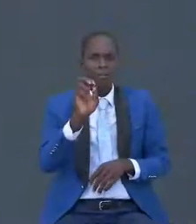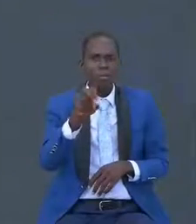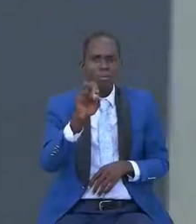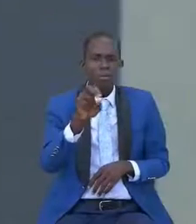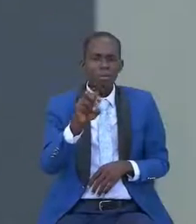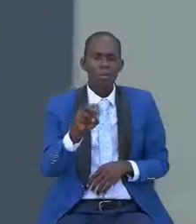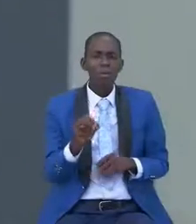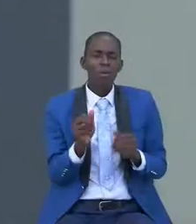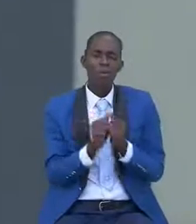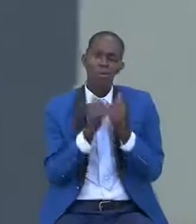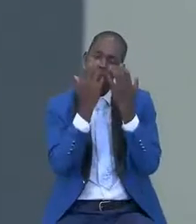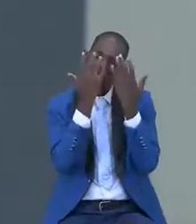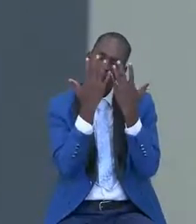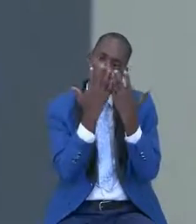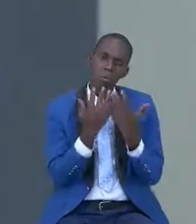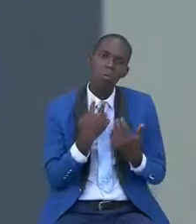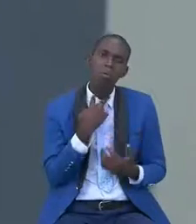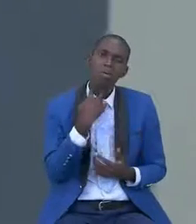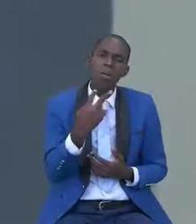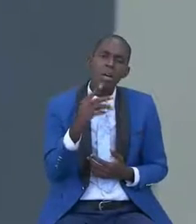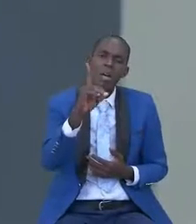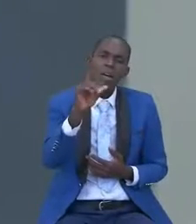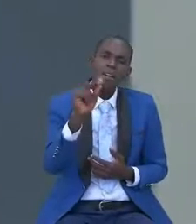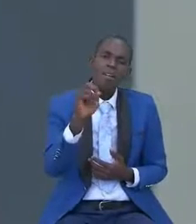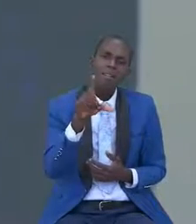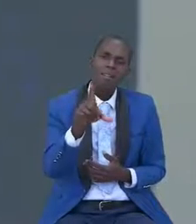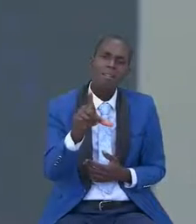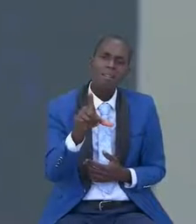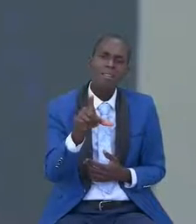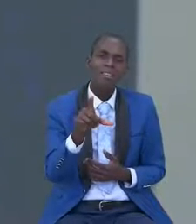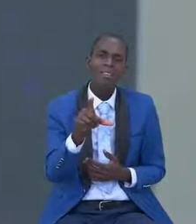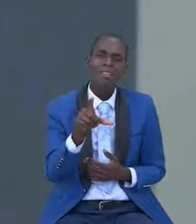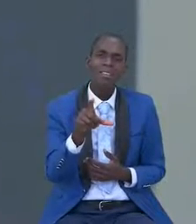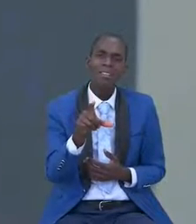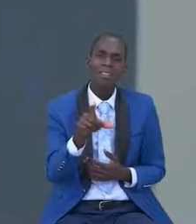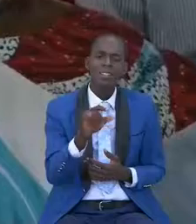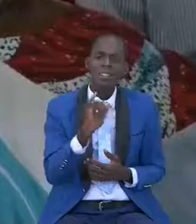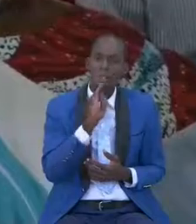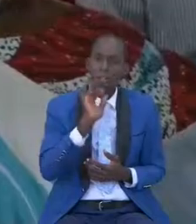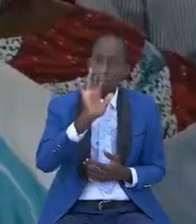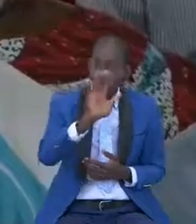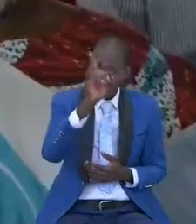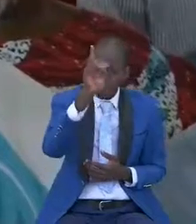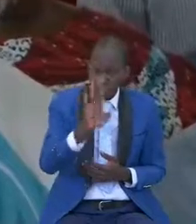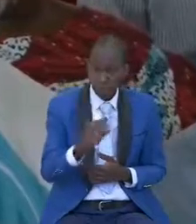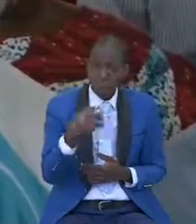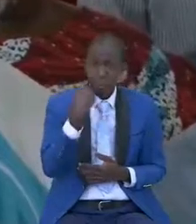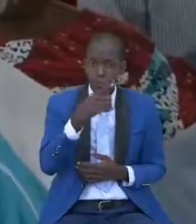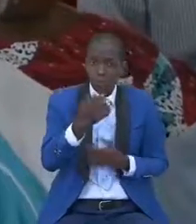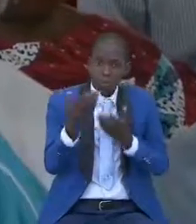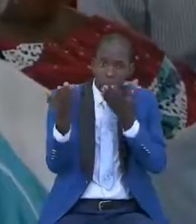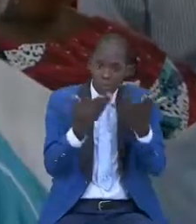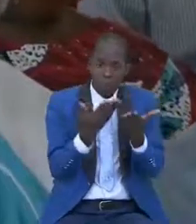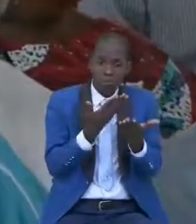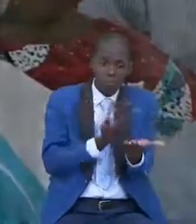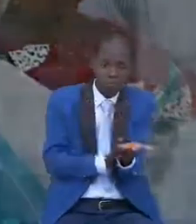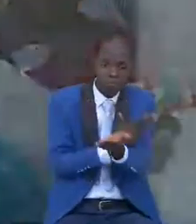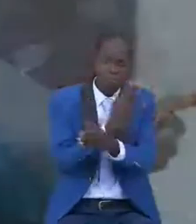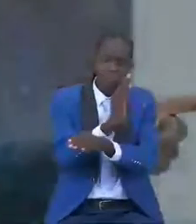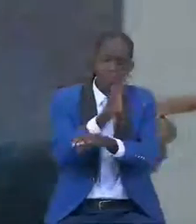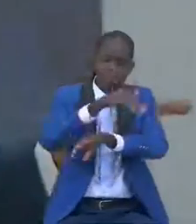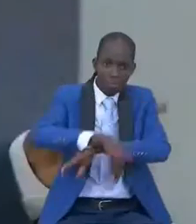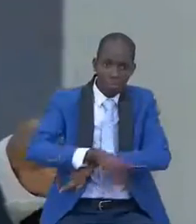voix lamentable, « Oh Daniel, est-ce que ton Dieu, que tu sais, nuit et jour,